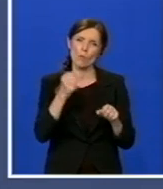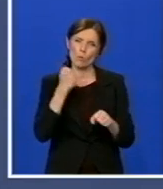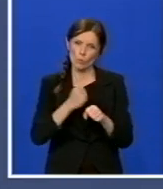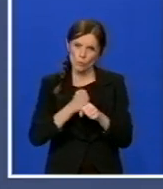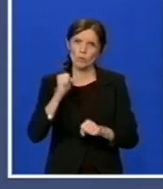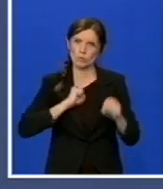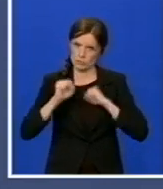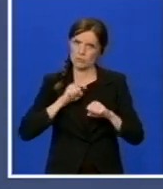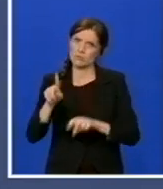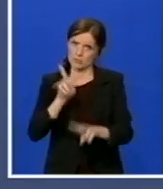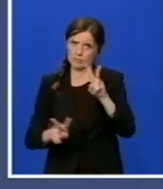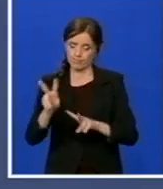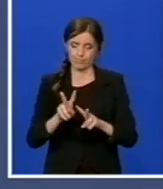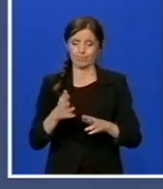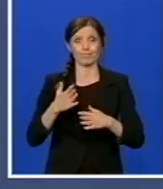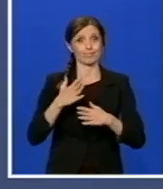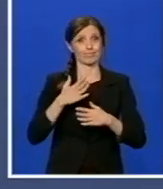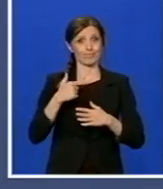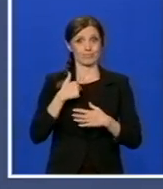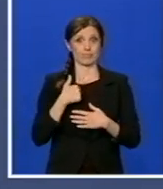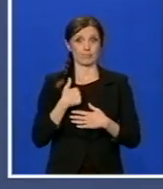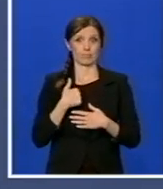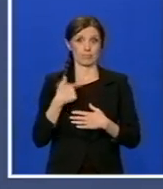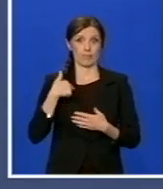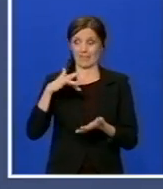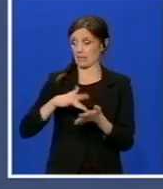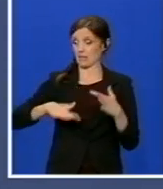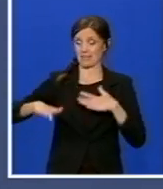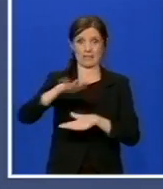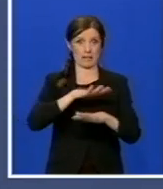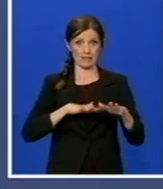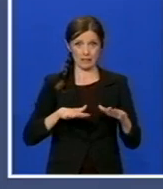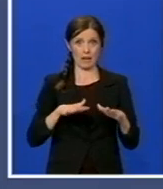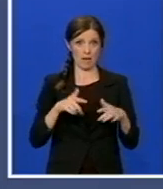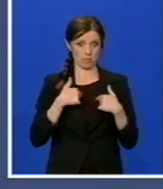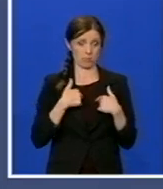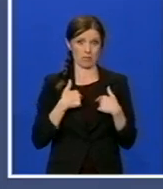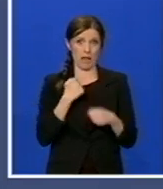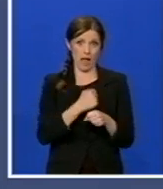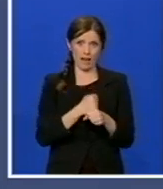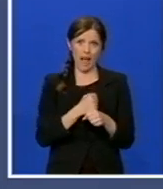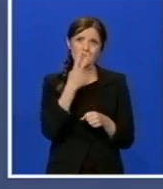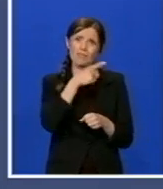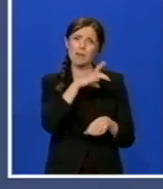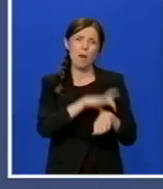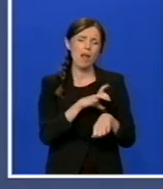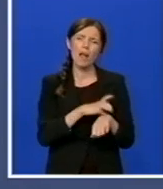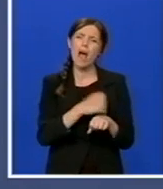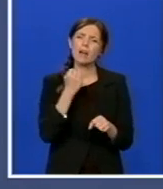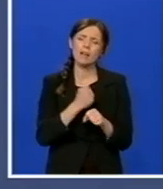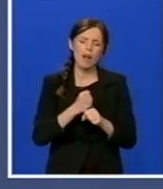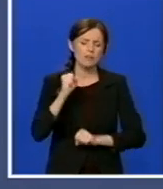Dolazim iz sredine gde zaista lekari rade požrtvovano, poštujući